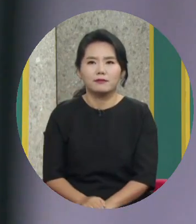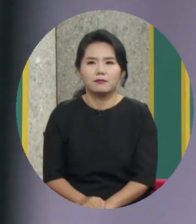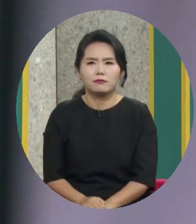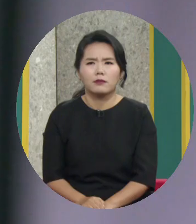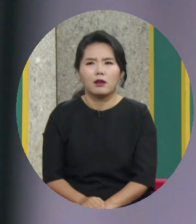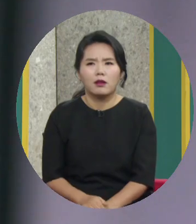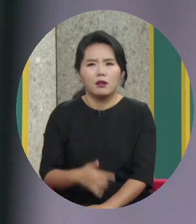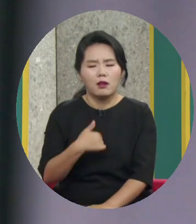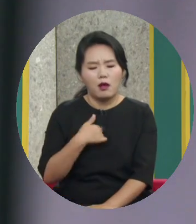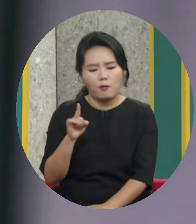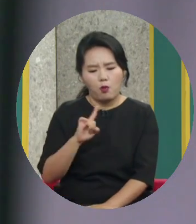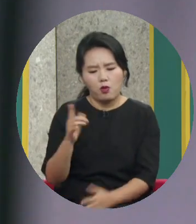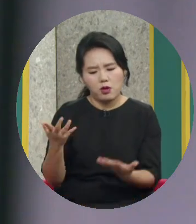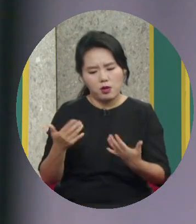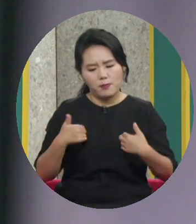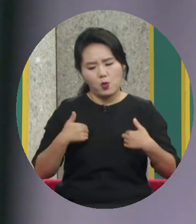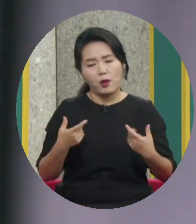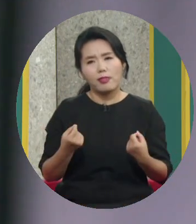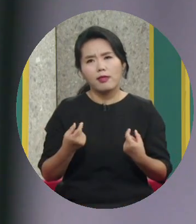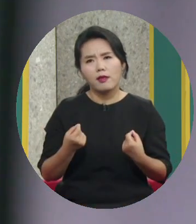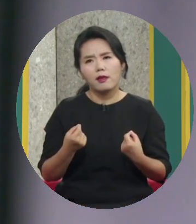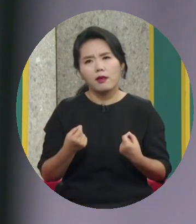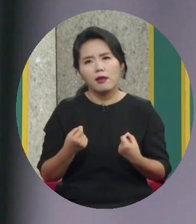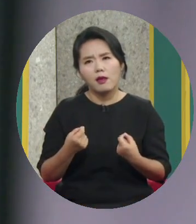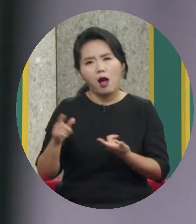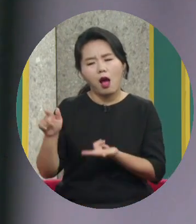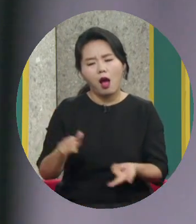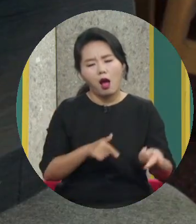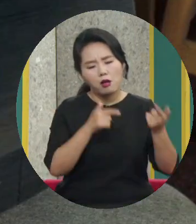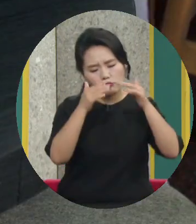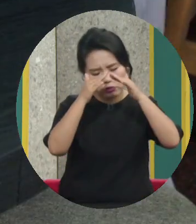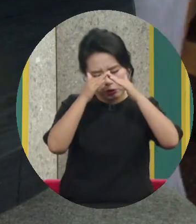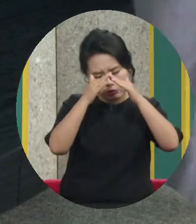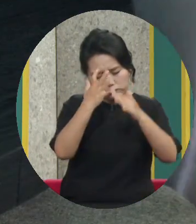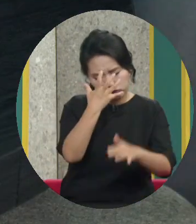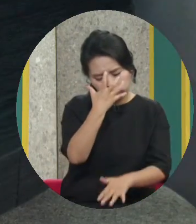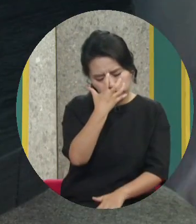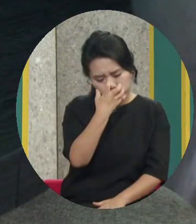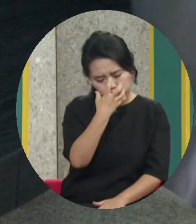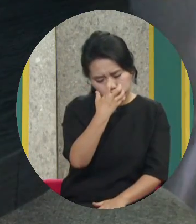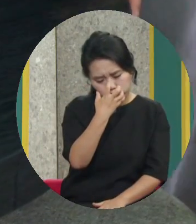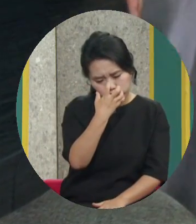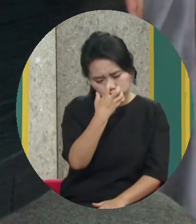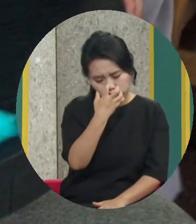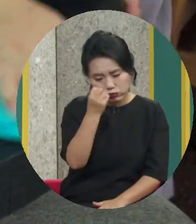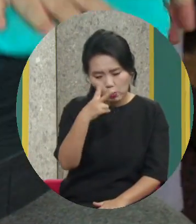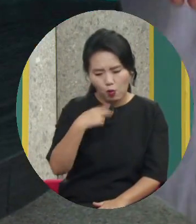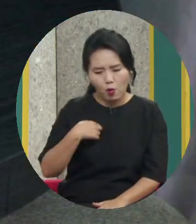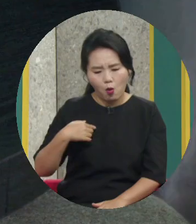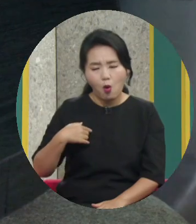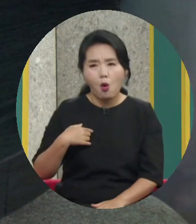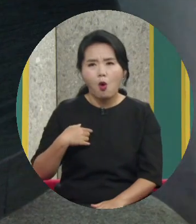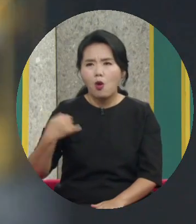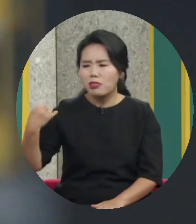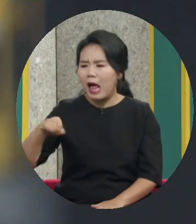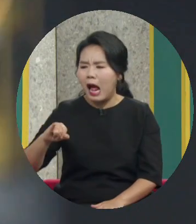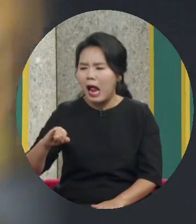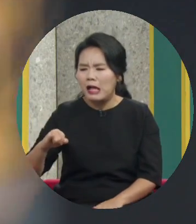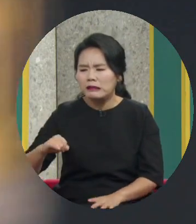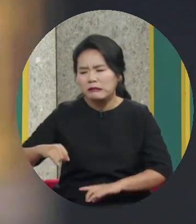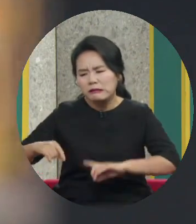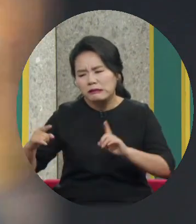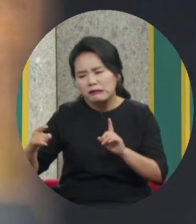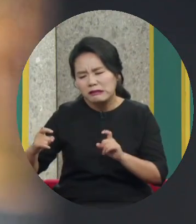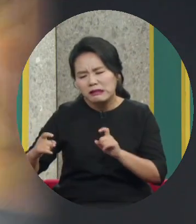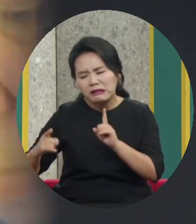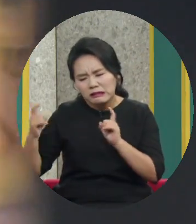뭔가라도 해야 되겠다라는 생각이 들더라고요. 마냥 집에만 있으면 우울증 걸릴 수도 있고 또 아이하고 또 하루 종일 씨름하다 보면 또